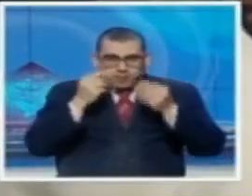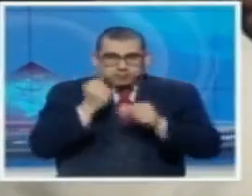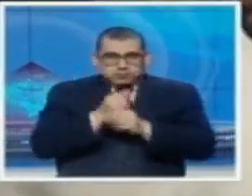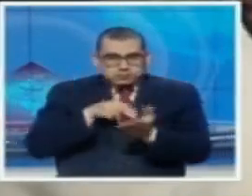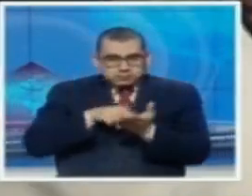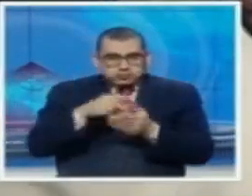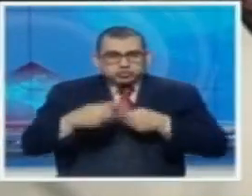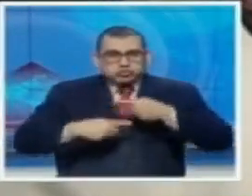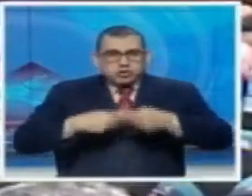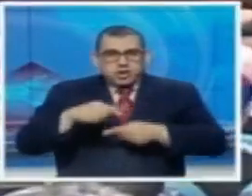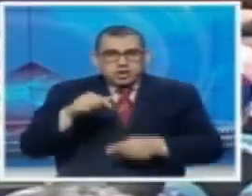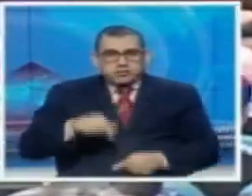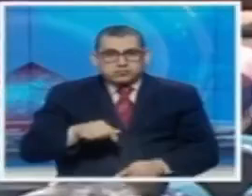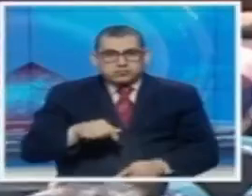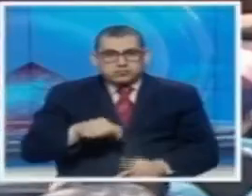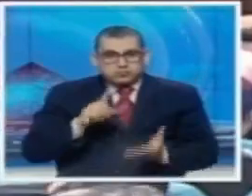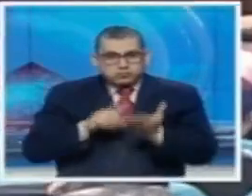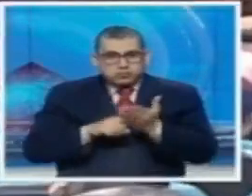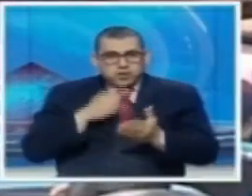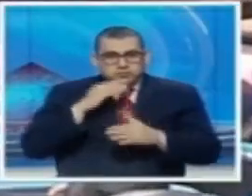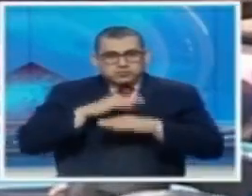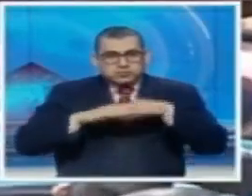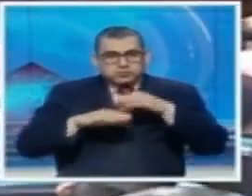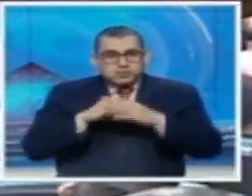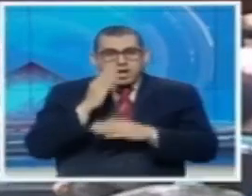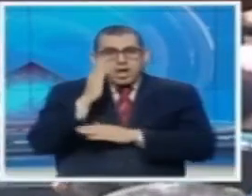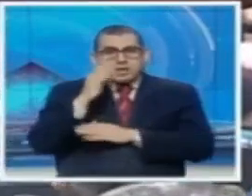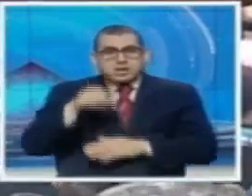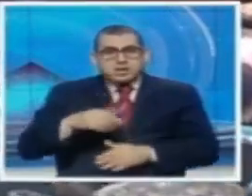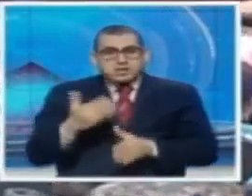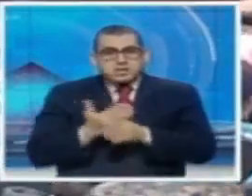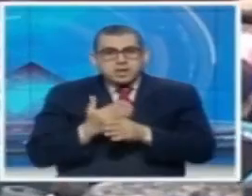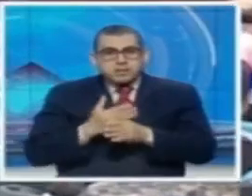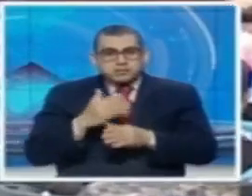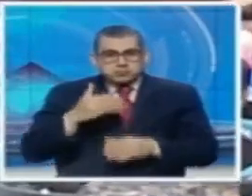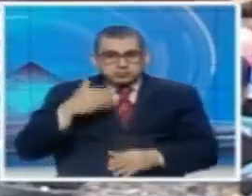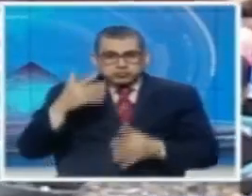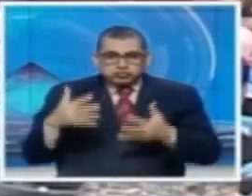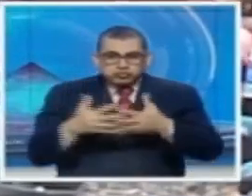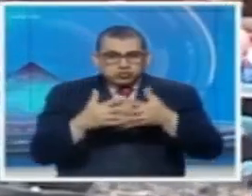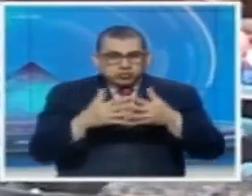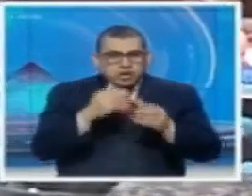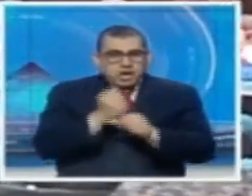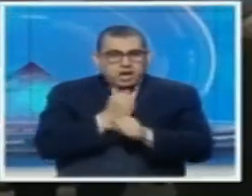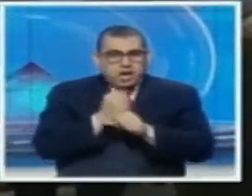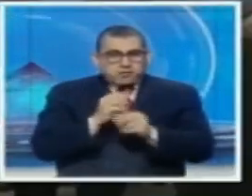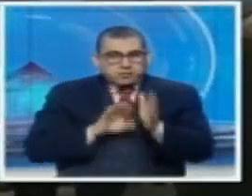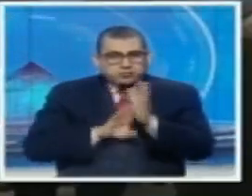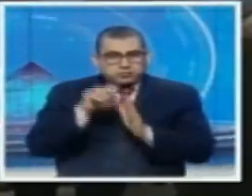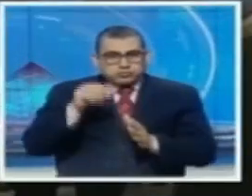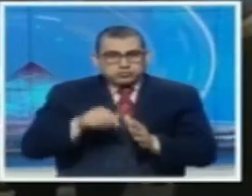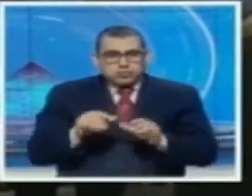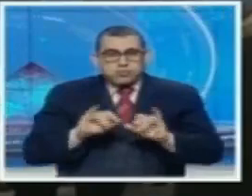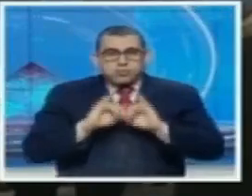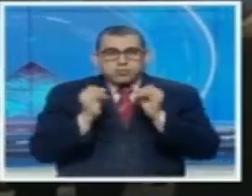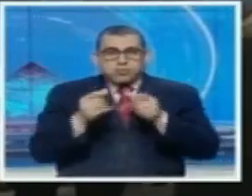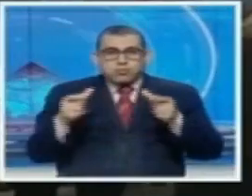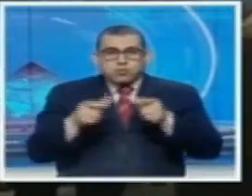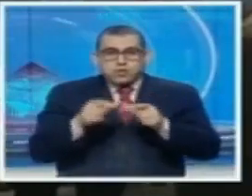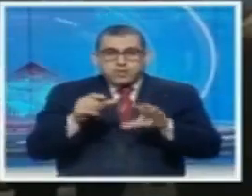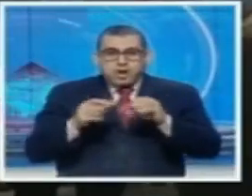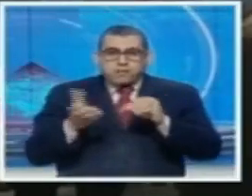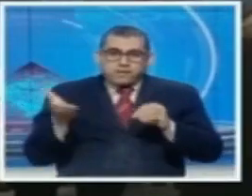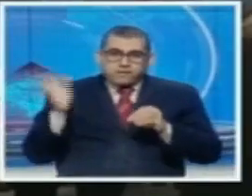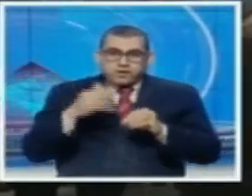مستمرة، ونقدر نبني كيان يبقى يشارك في أعمال التنمية. يمكن المؤتمر فيه ما يقرب